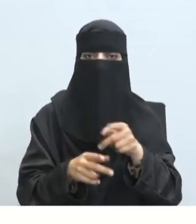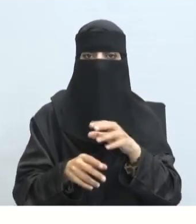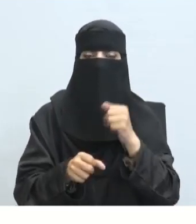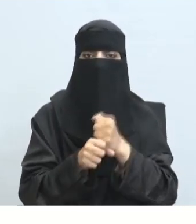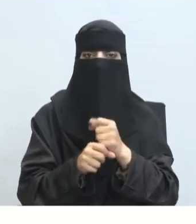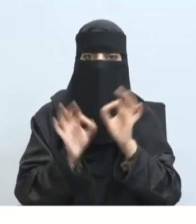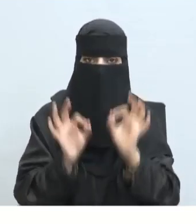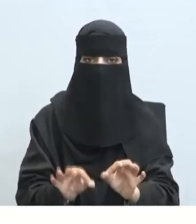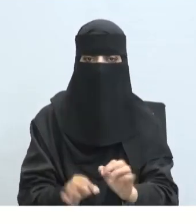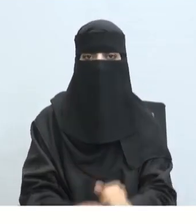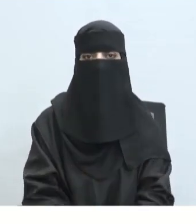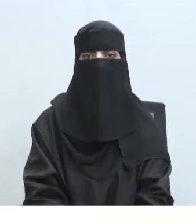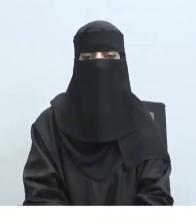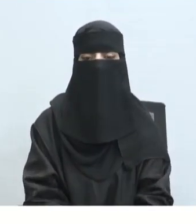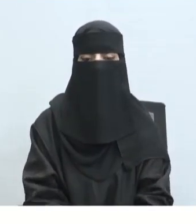اداري بالتاكيد